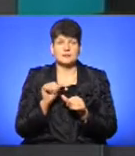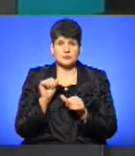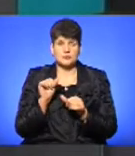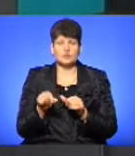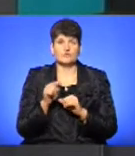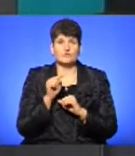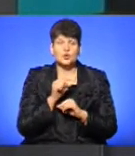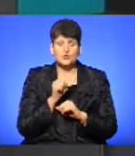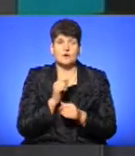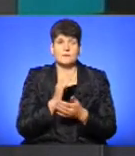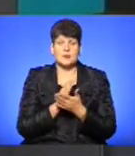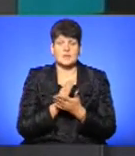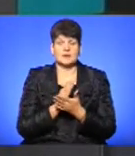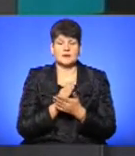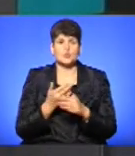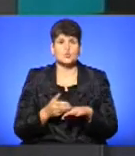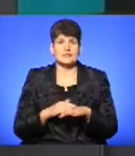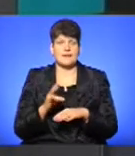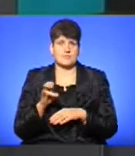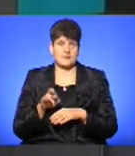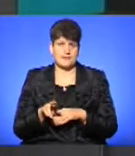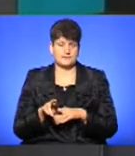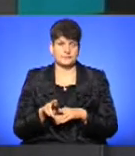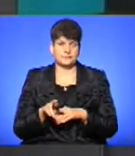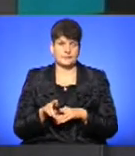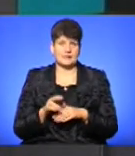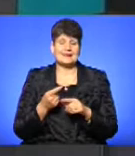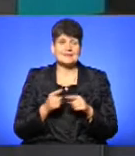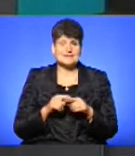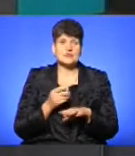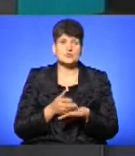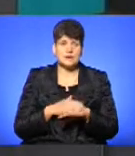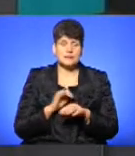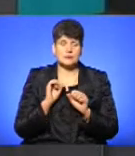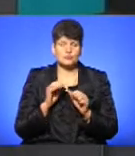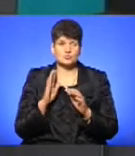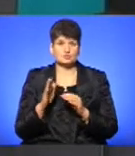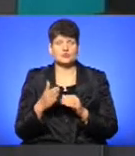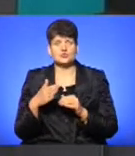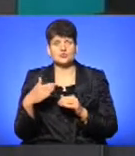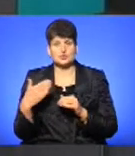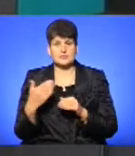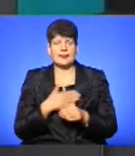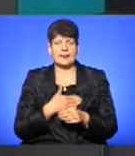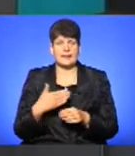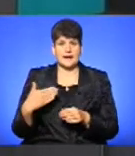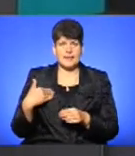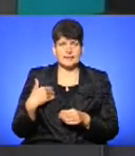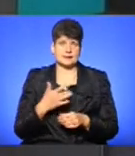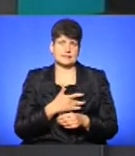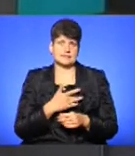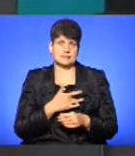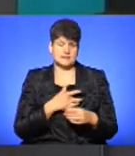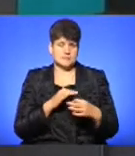воно має ускладнення. Ускладнення ці можуть бути зі сторони легеневої системи,